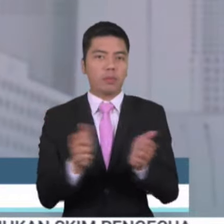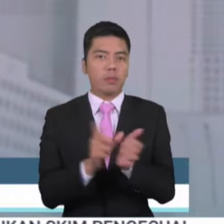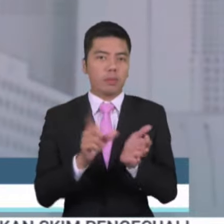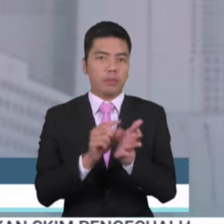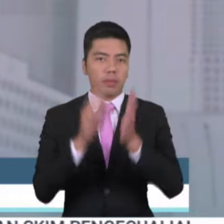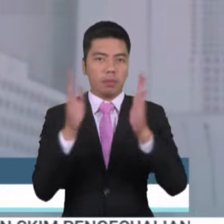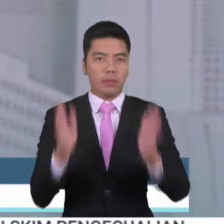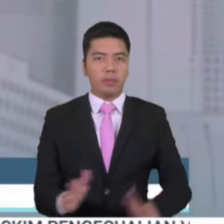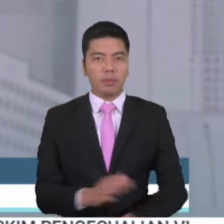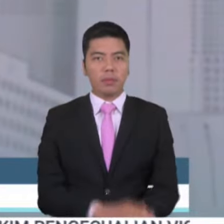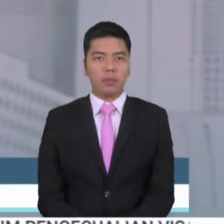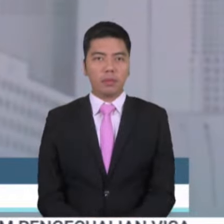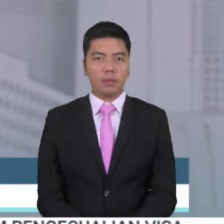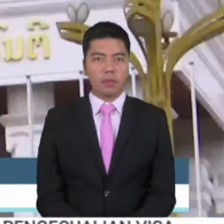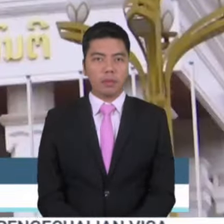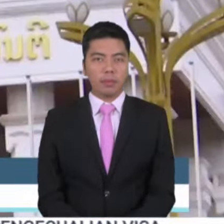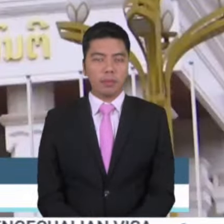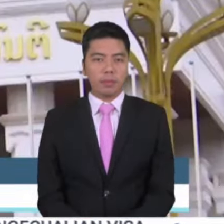Vientiane.